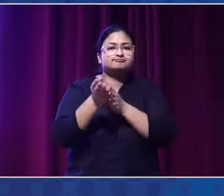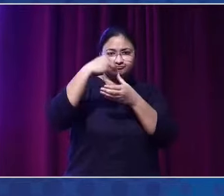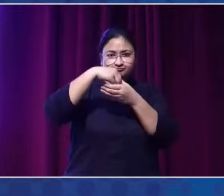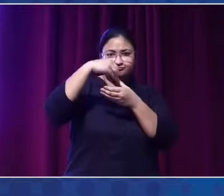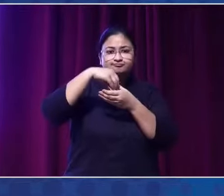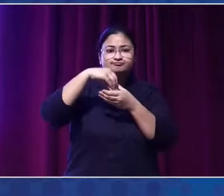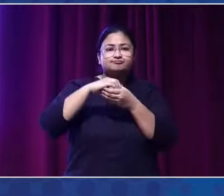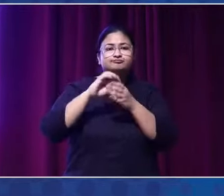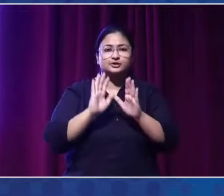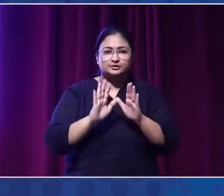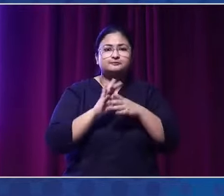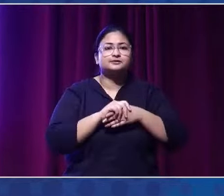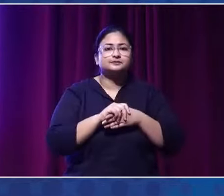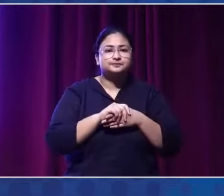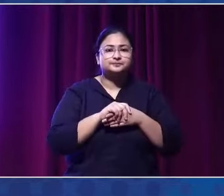एवरीवन पार्टिसिपेटेड।